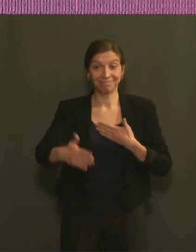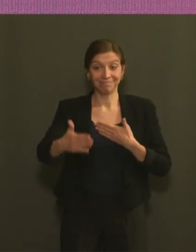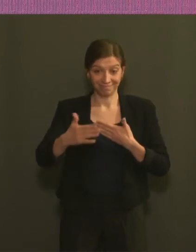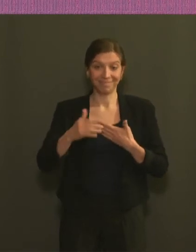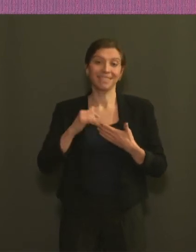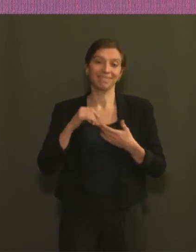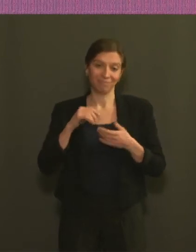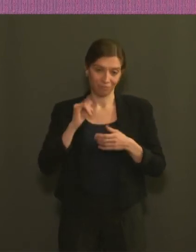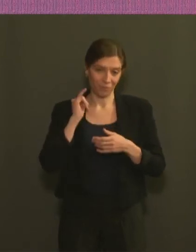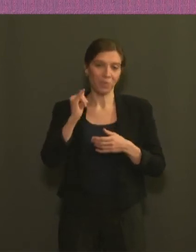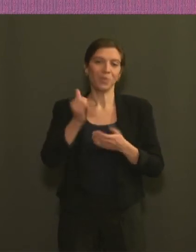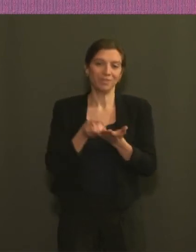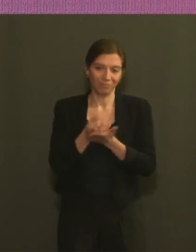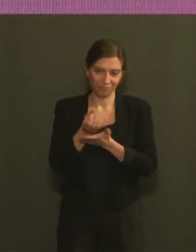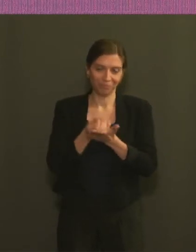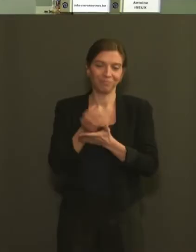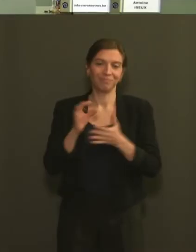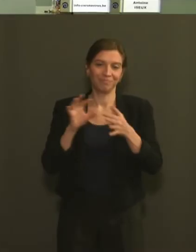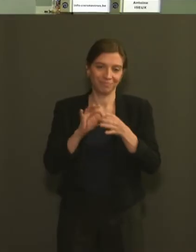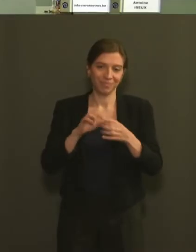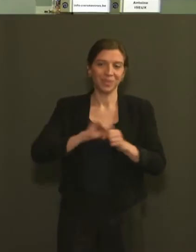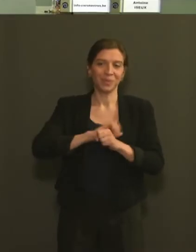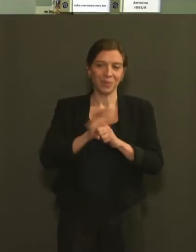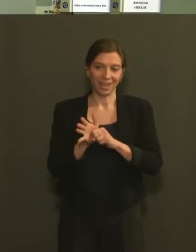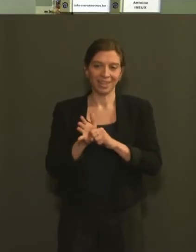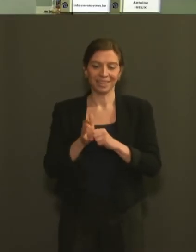avec 1014 s'était vendu